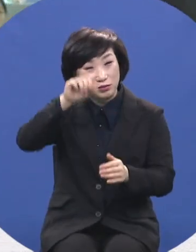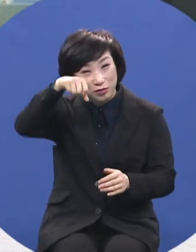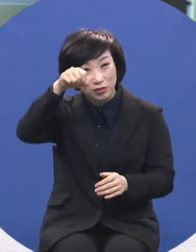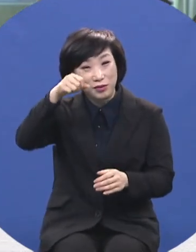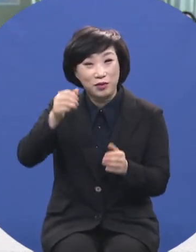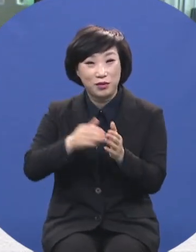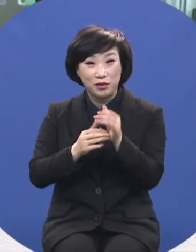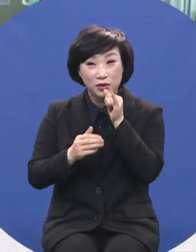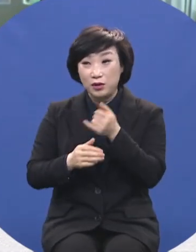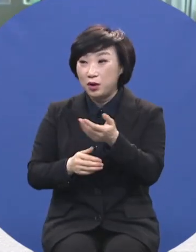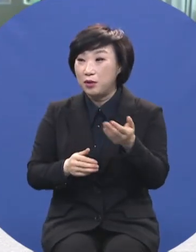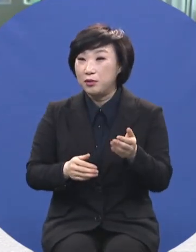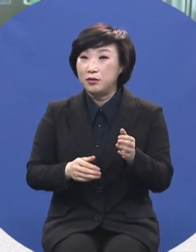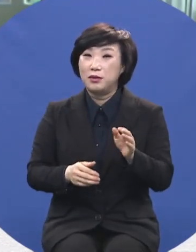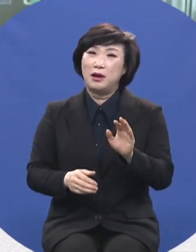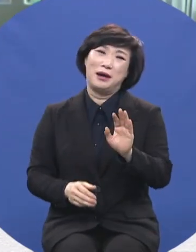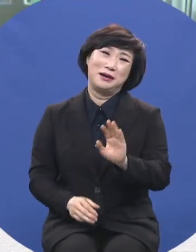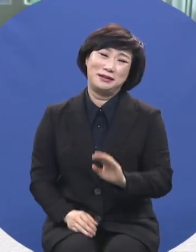소리 같아.